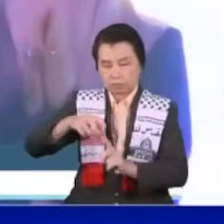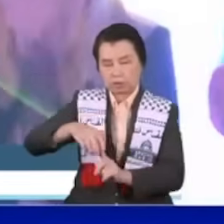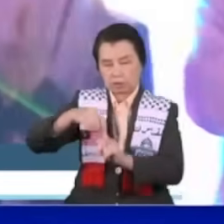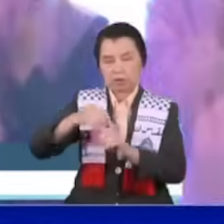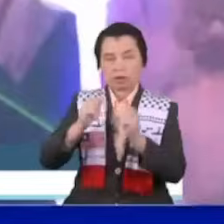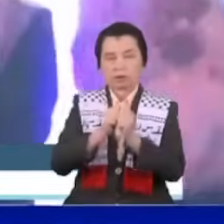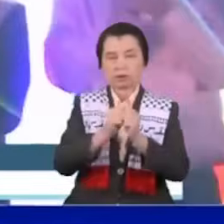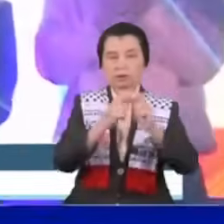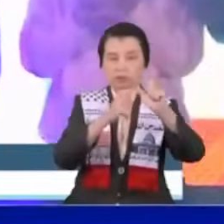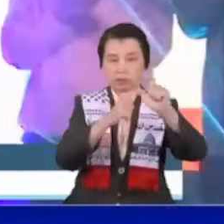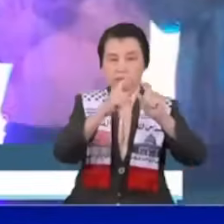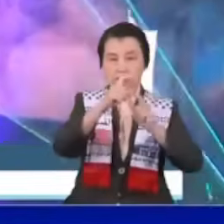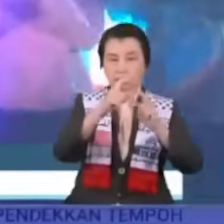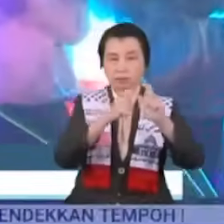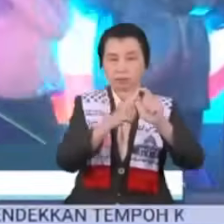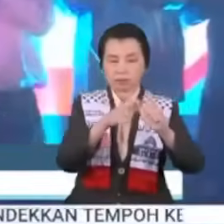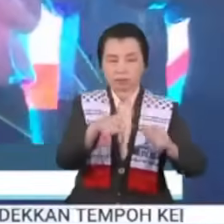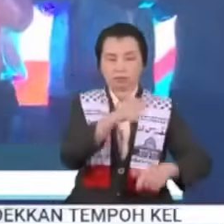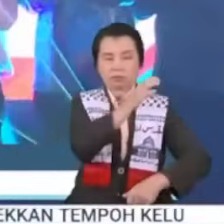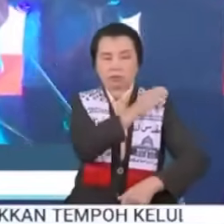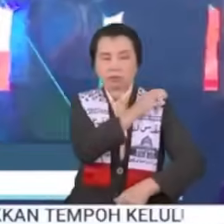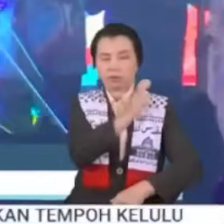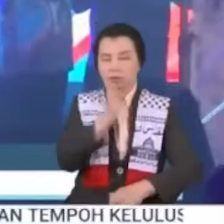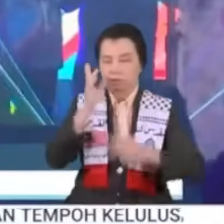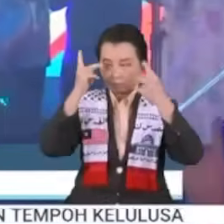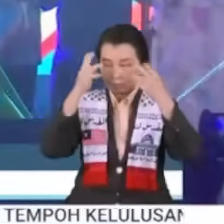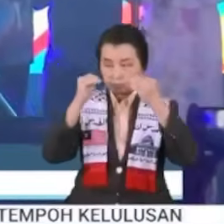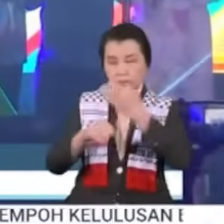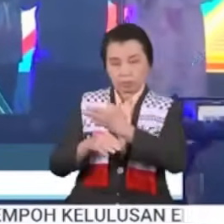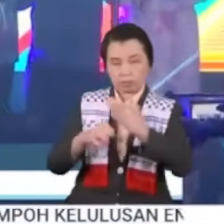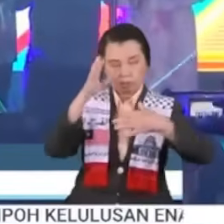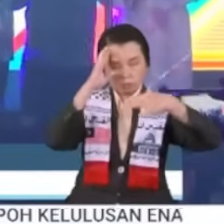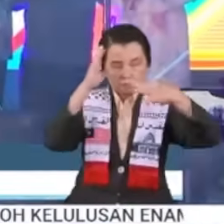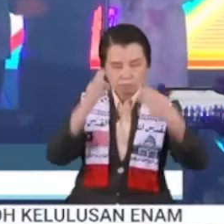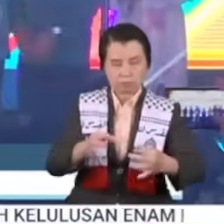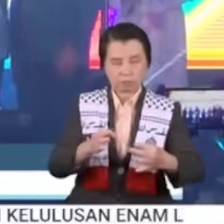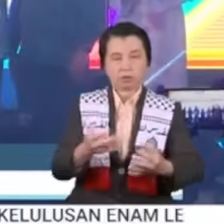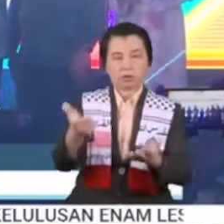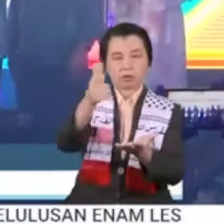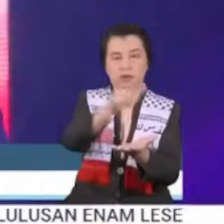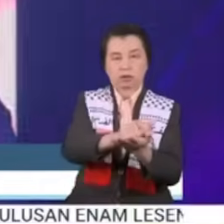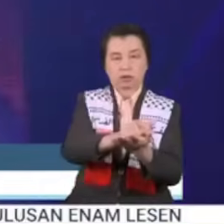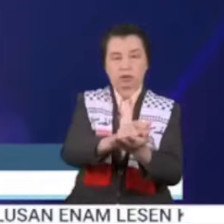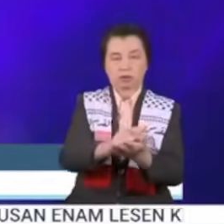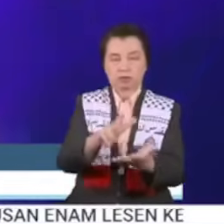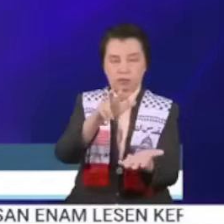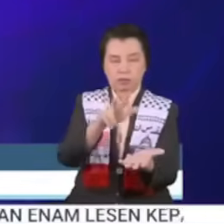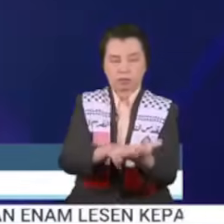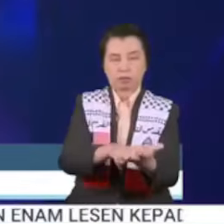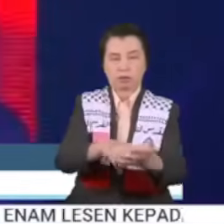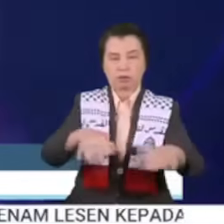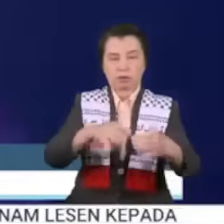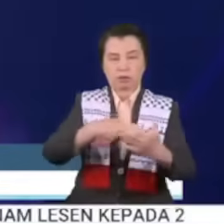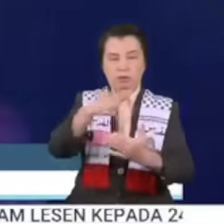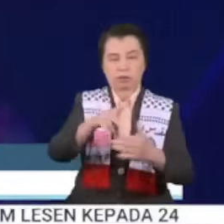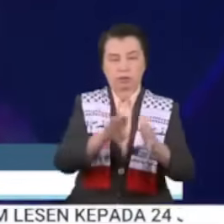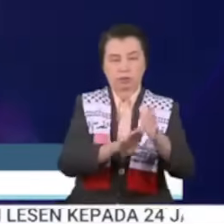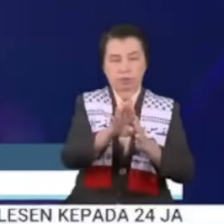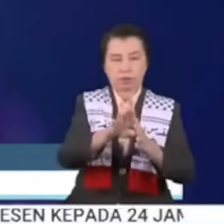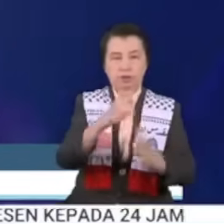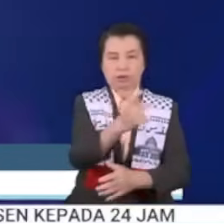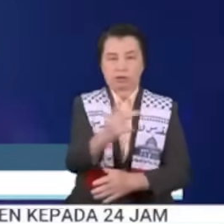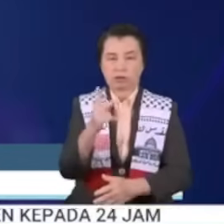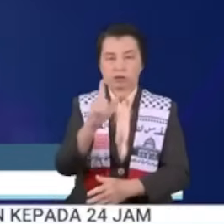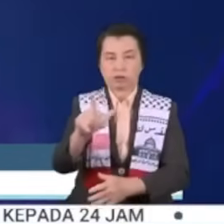bersama dewan Bandar Raya Kuala Lumpur yang dipengerusikan beliau pagi tadi telah memutuskan laporan berkaitan status pelaksanaan projek pembangunan di